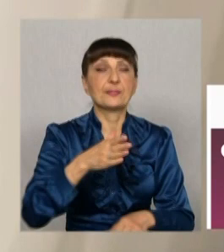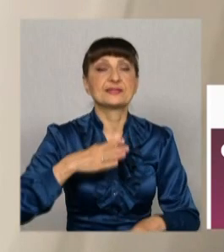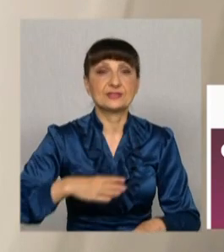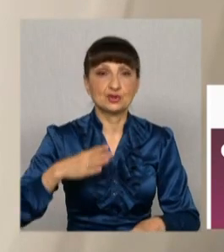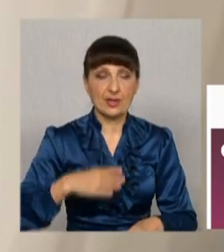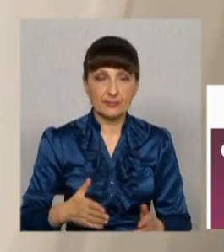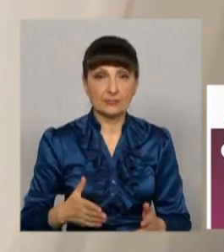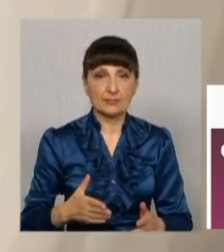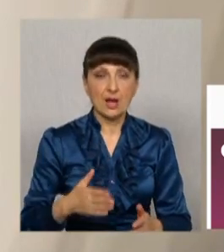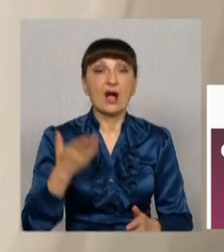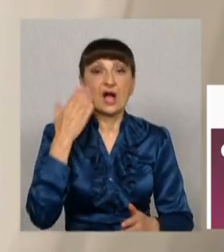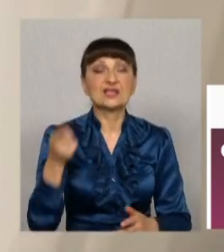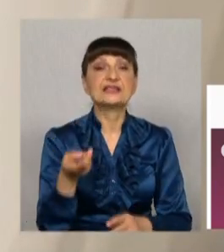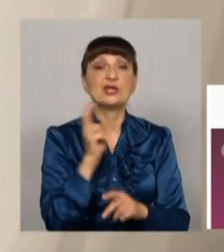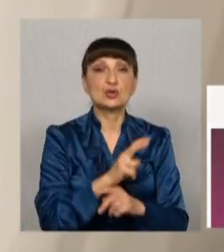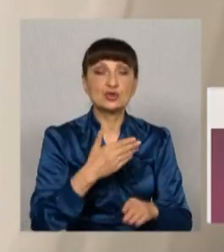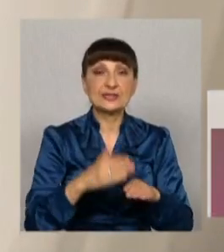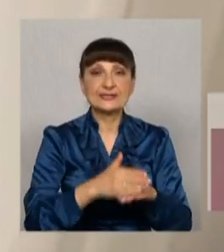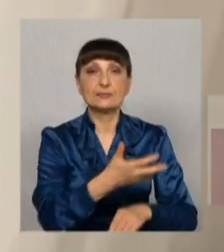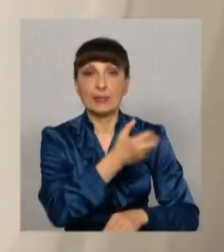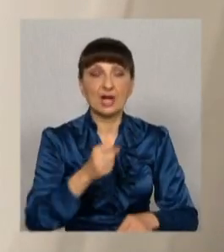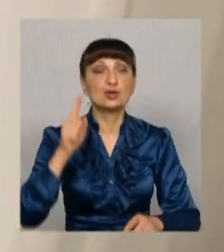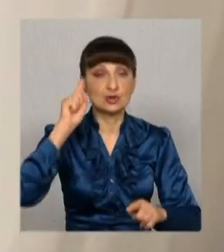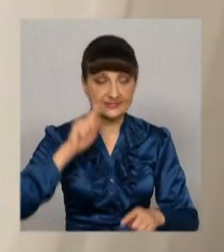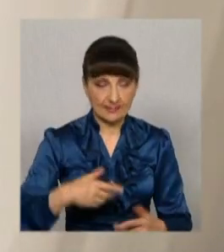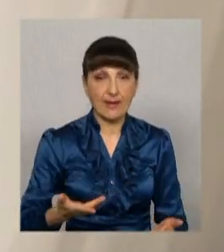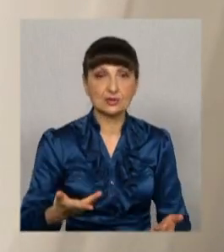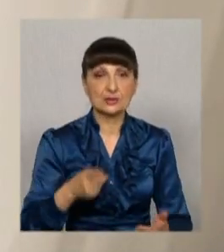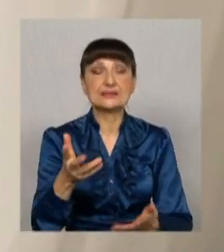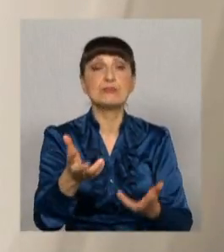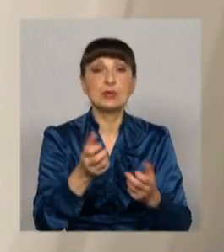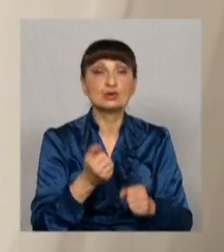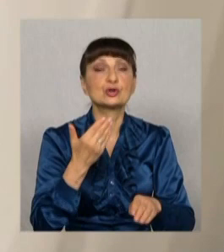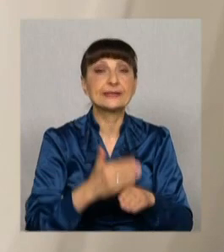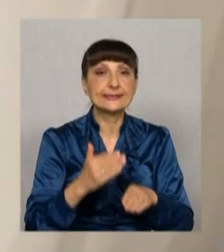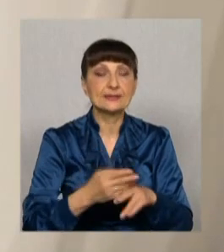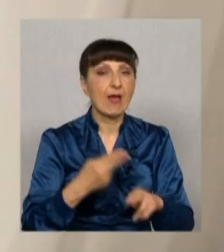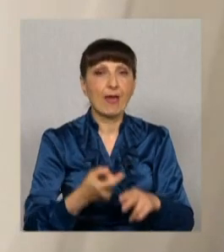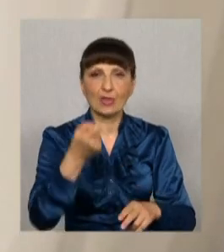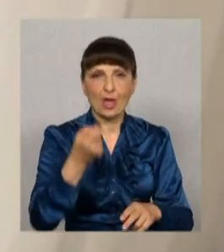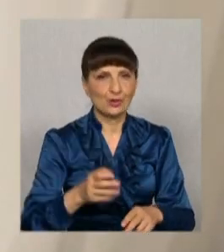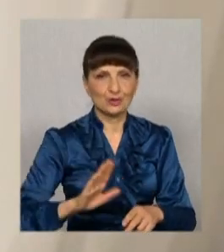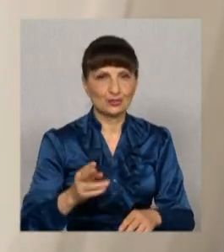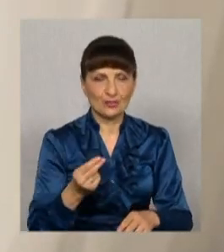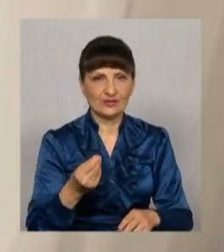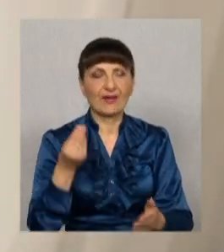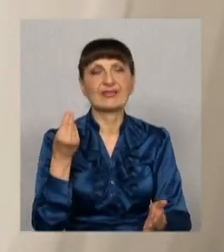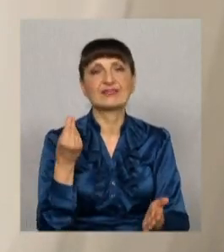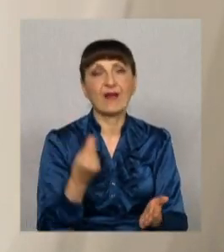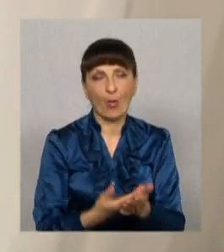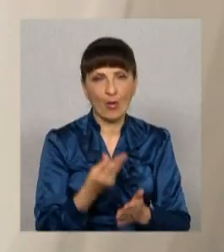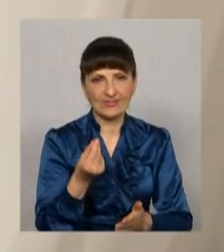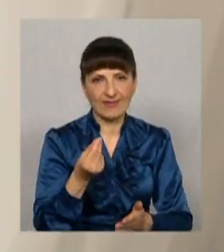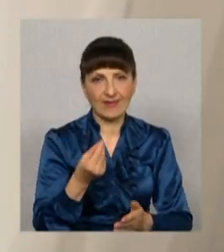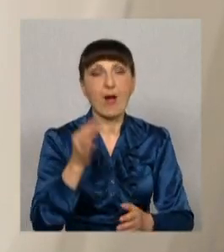но когда ты идешь, ты знаешь, что ты берешь. Ты берешь кредит. Кредит – это не дешевые деньги, это еще более дорогие